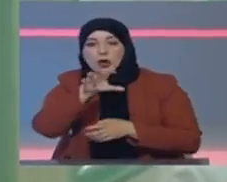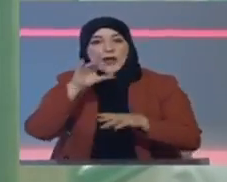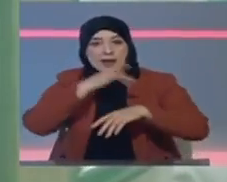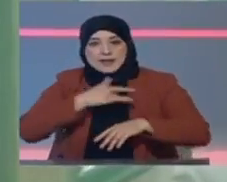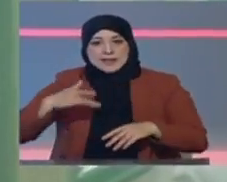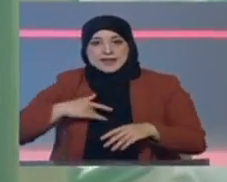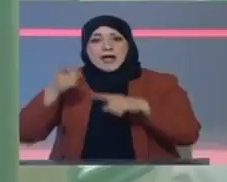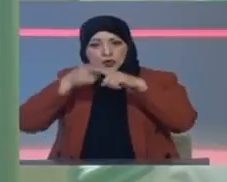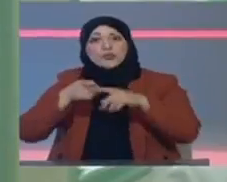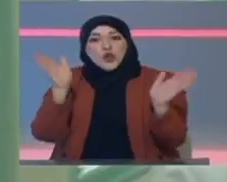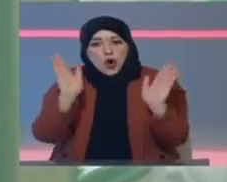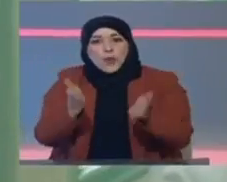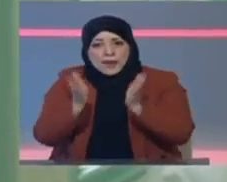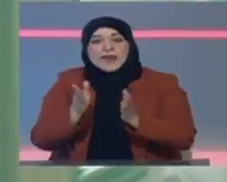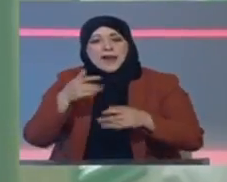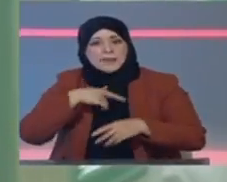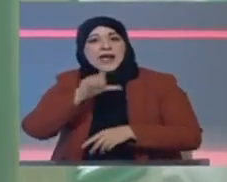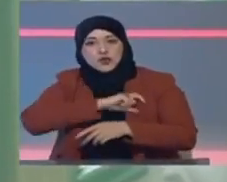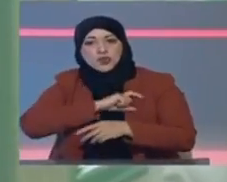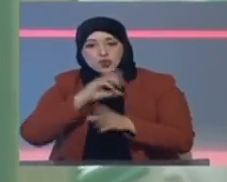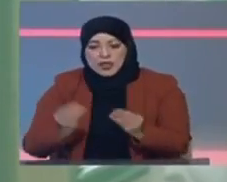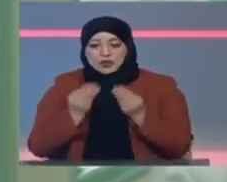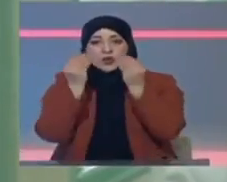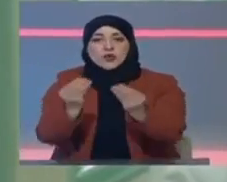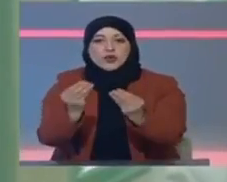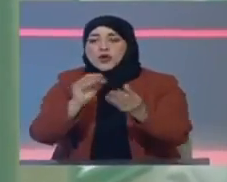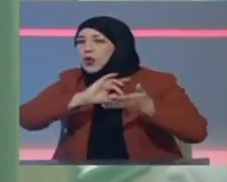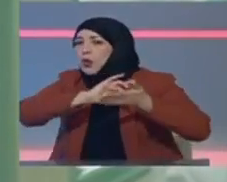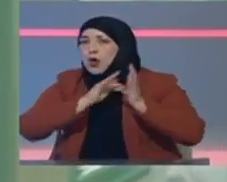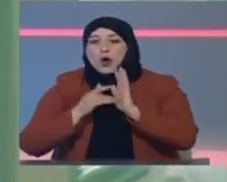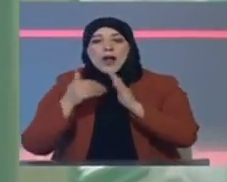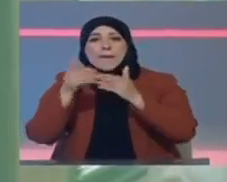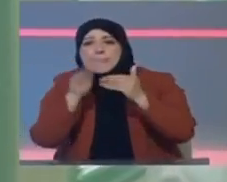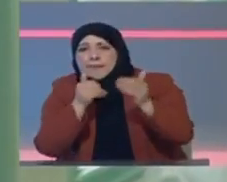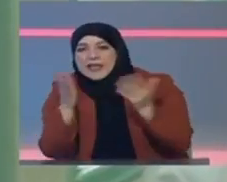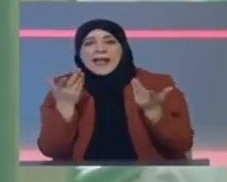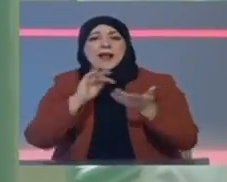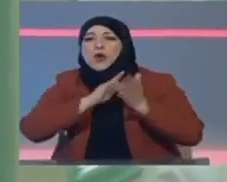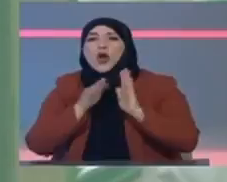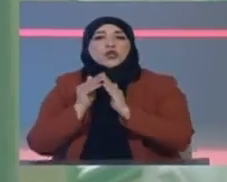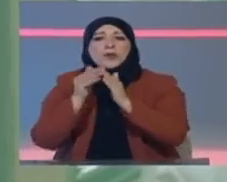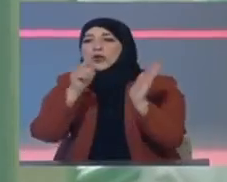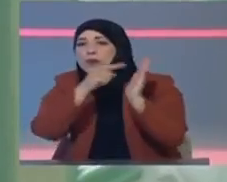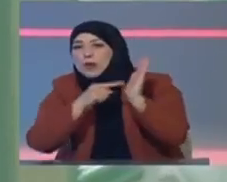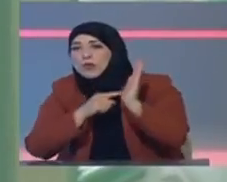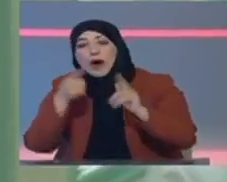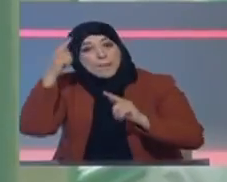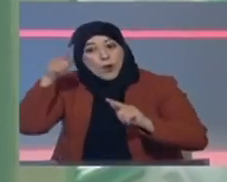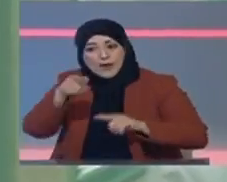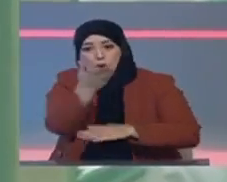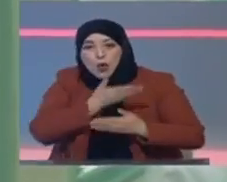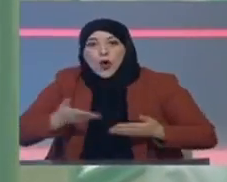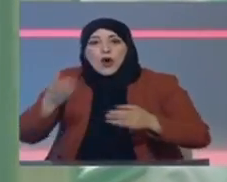المستشفى بتعنا وفرتنا جميع الطلبات اللي تجعلنا